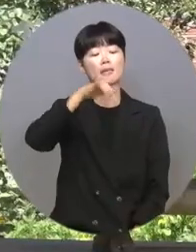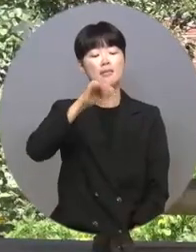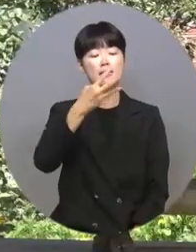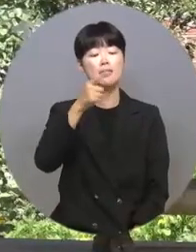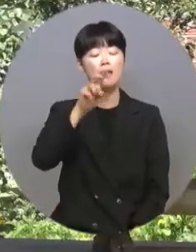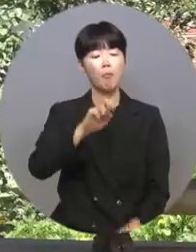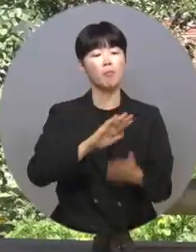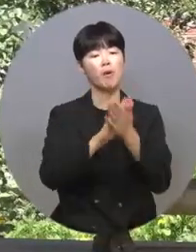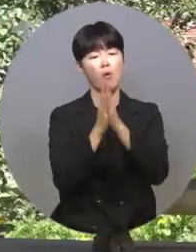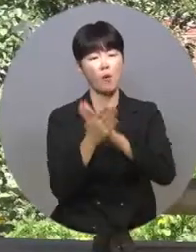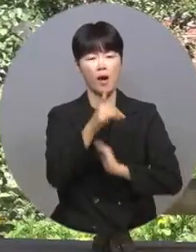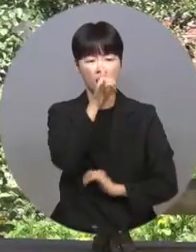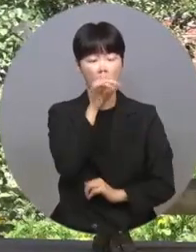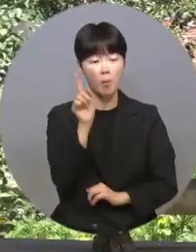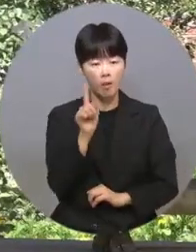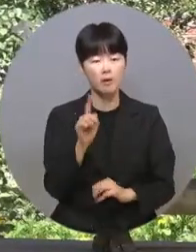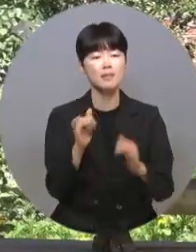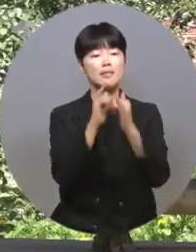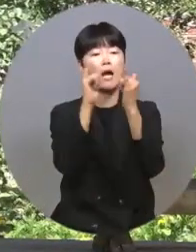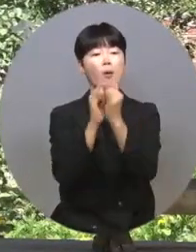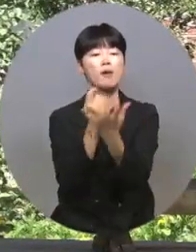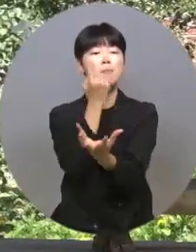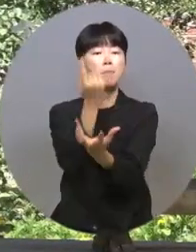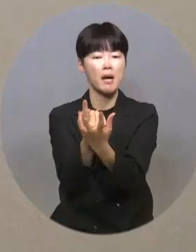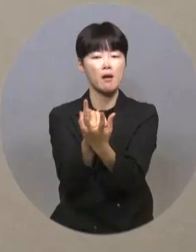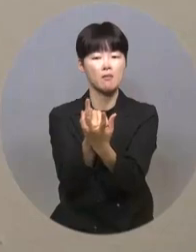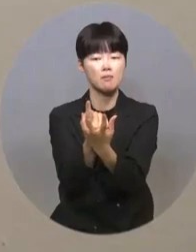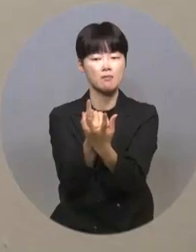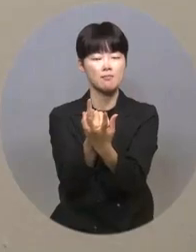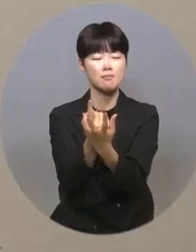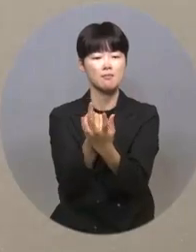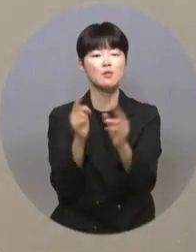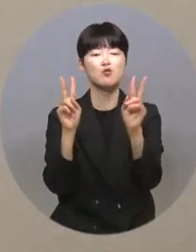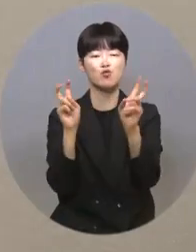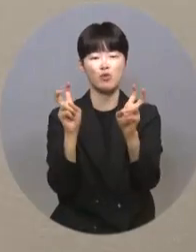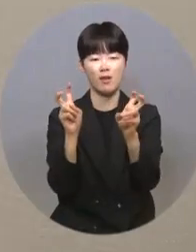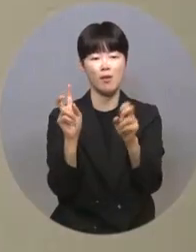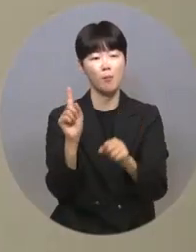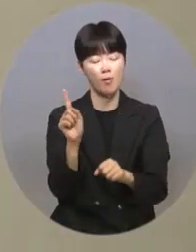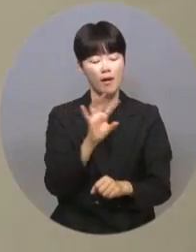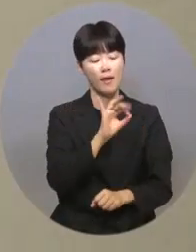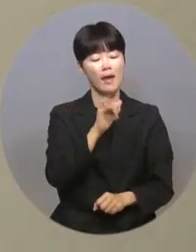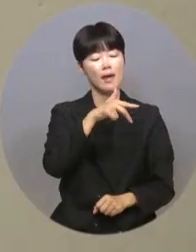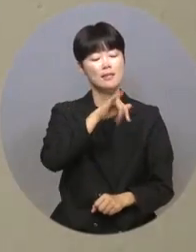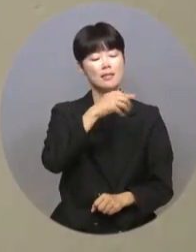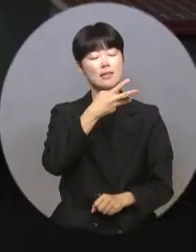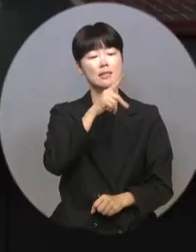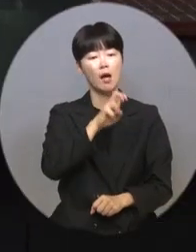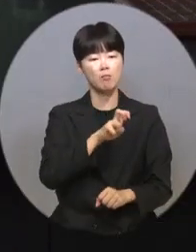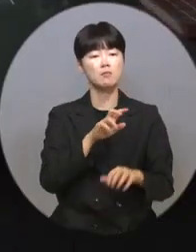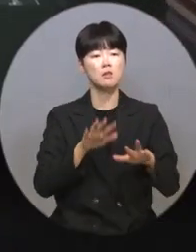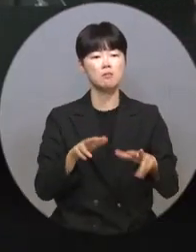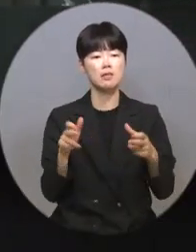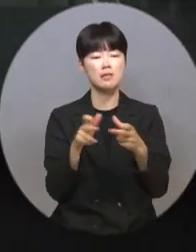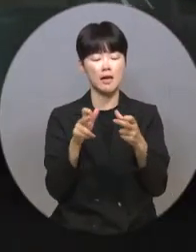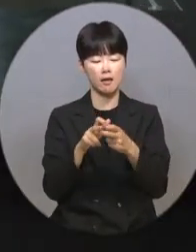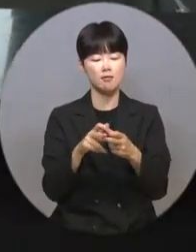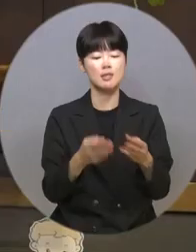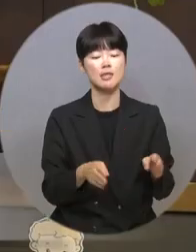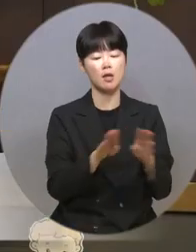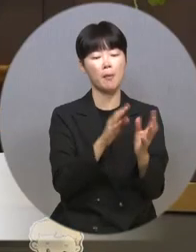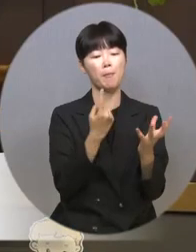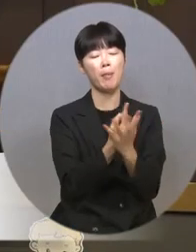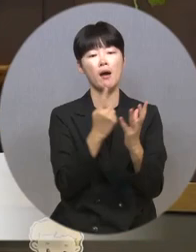사회 속으로라는 문구가 눈에 들어옵니다. 에즈람은 이미 장애인의 탈시설의 삶을 지원하고